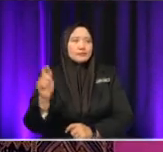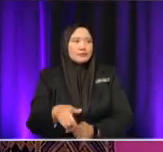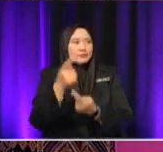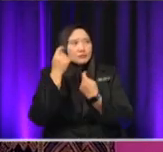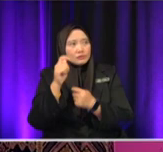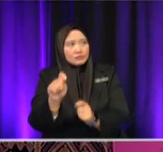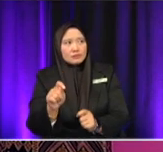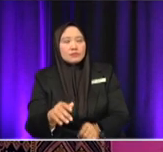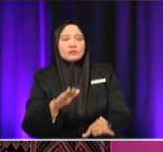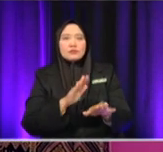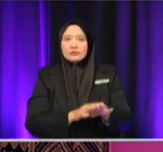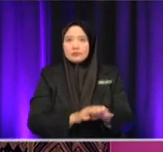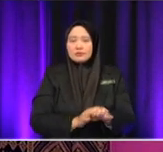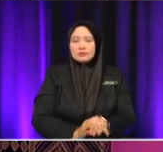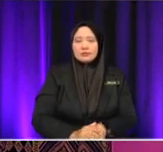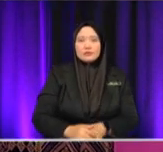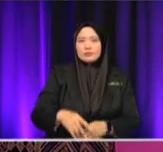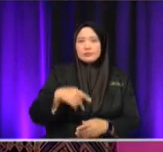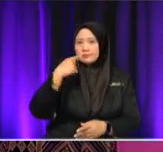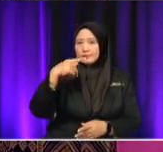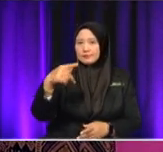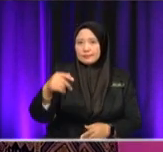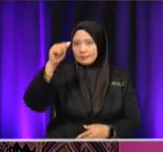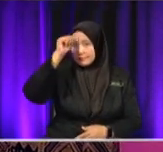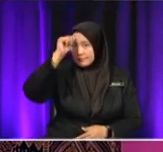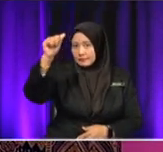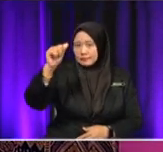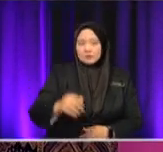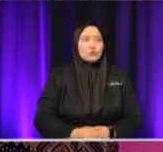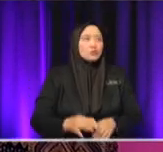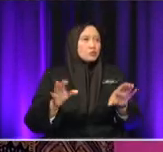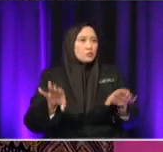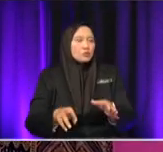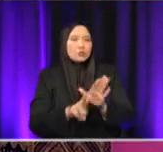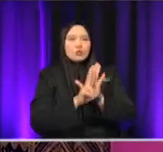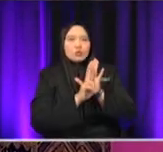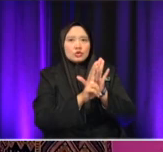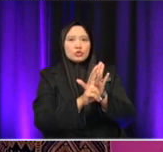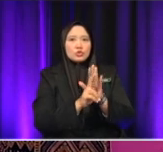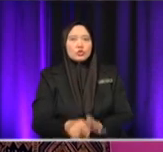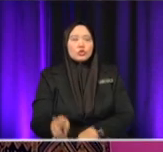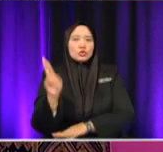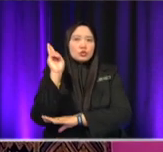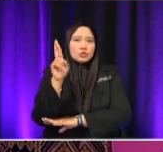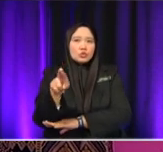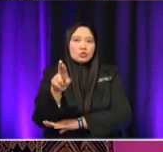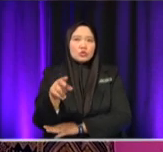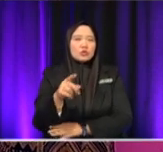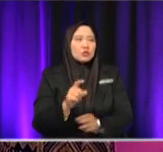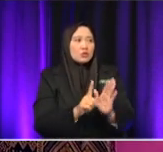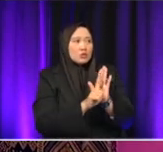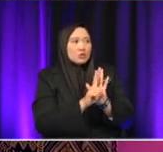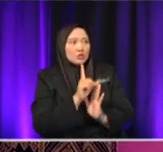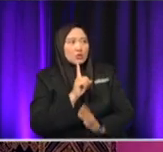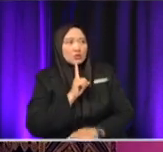taat kepada perintah Allah bermaksud kita laksanakan rukun Islam Oke kita berpuasa kita bersolat Oke kita Apa nama apa nih